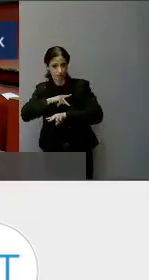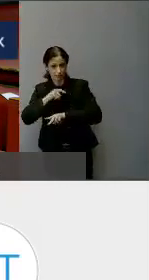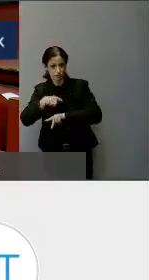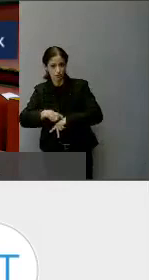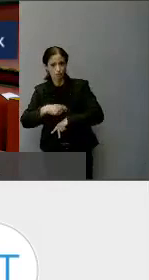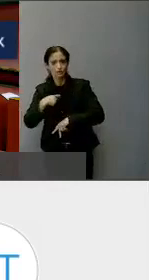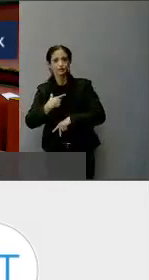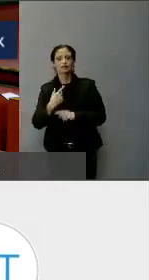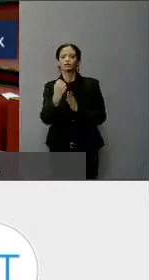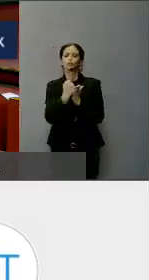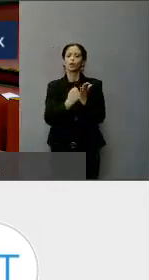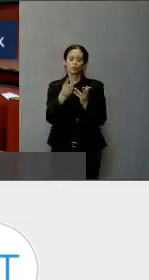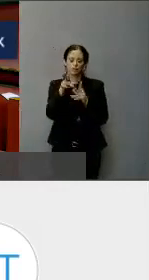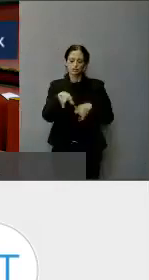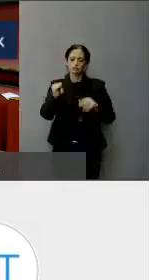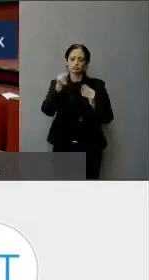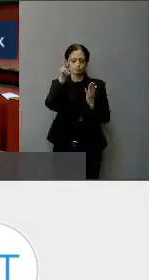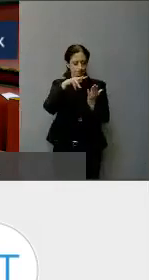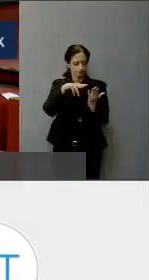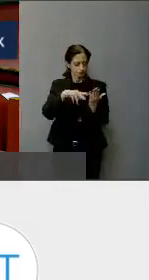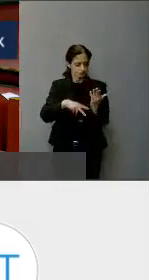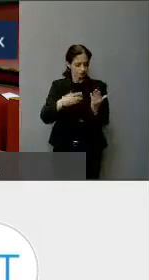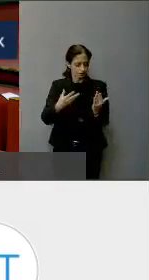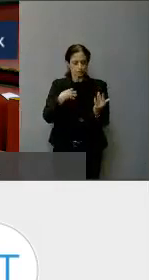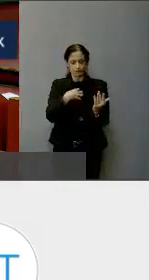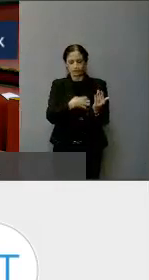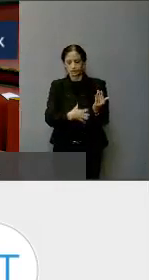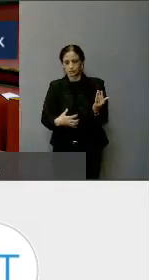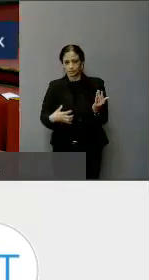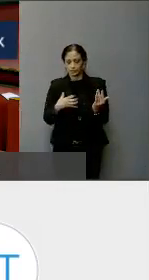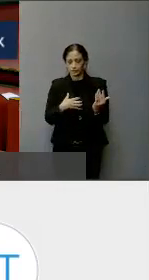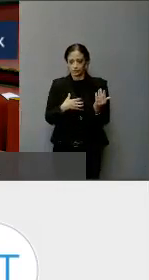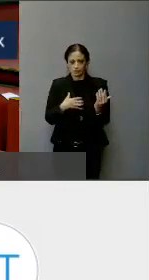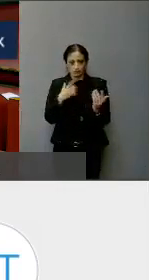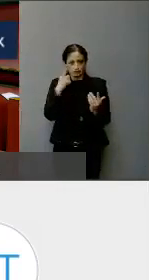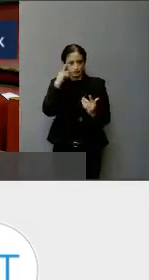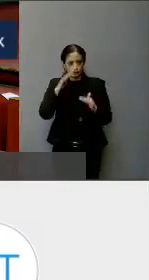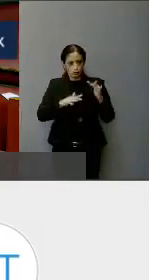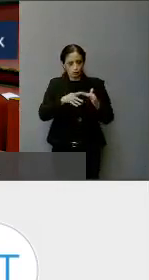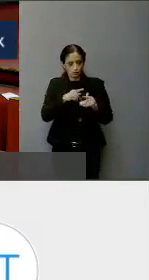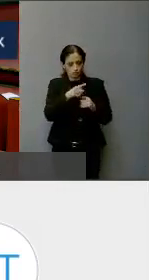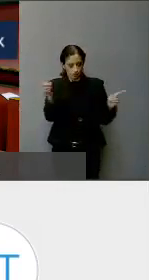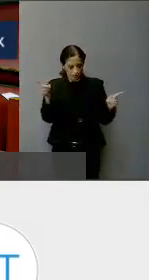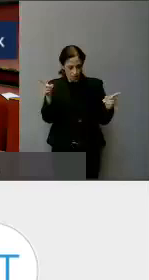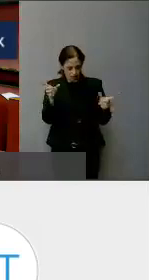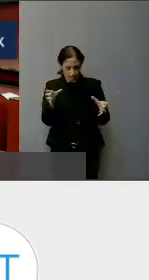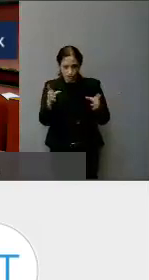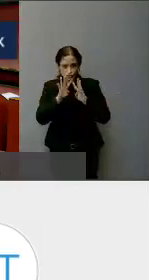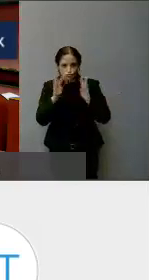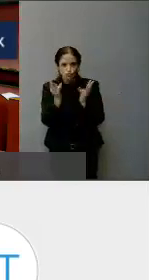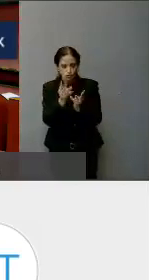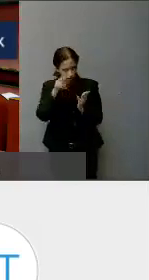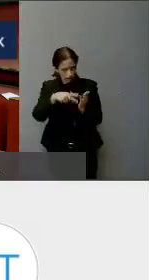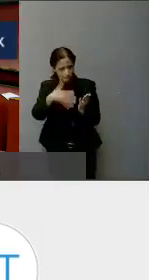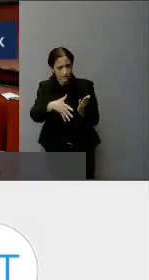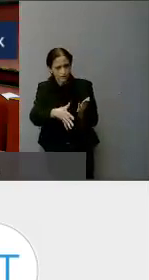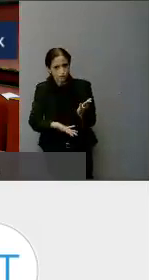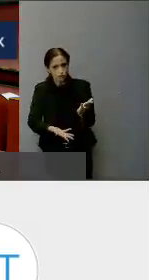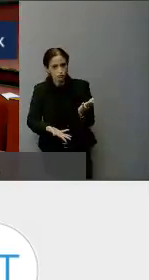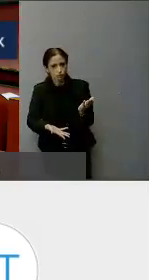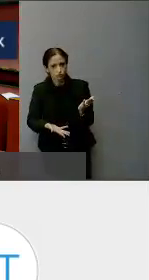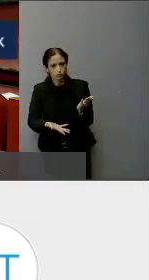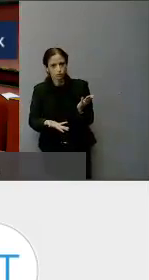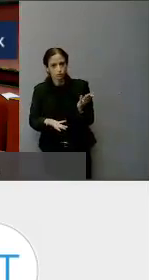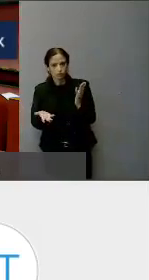sono letto riletto e ancor più né salita angoscia perché ho detto non avranno letto no ovviamente non voglio agip sono